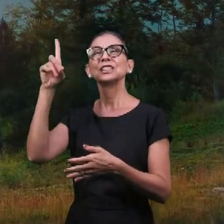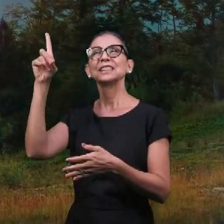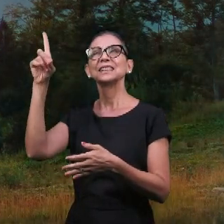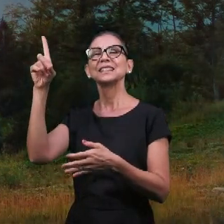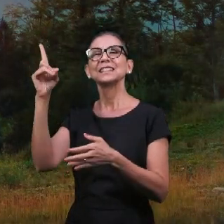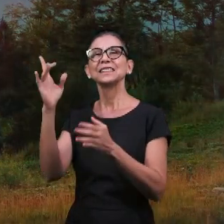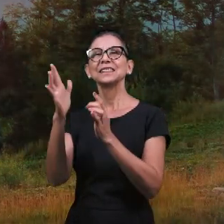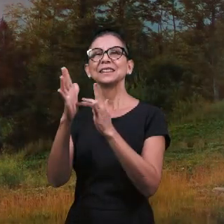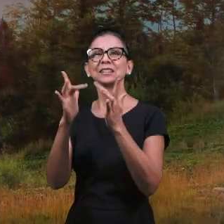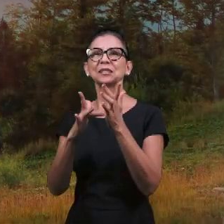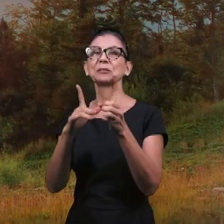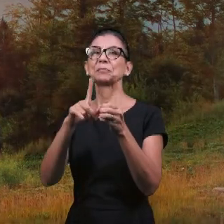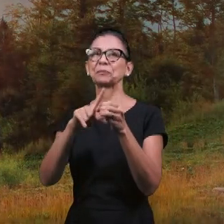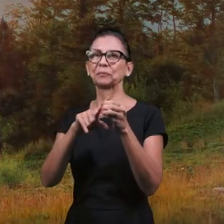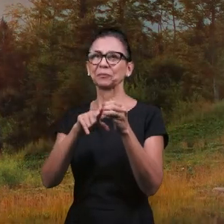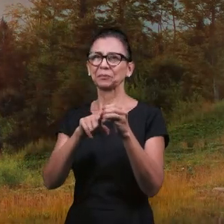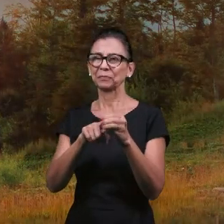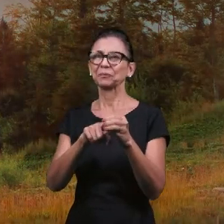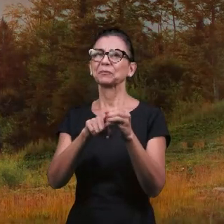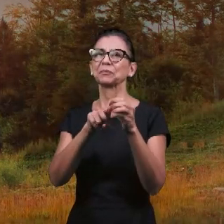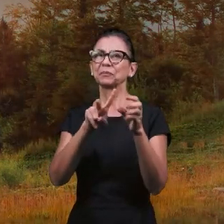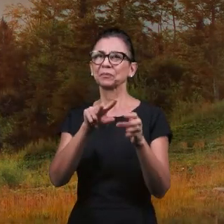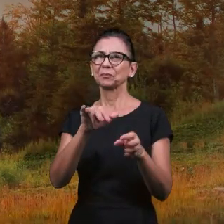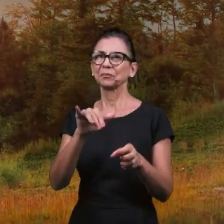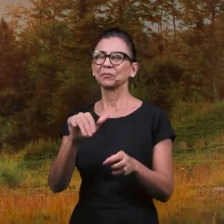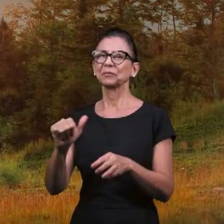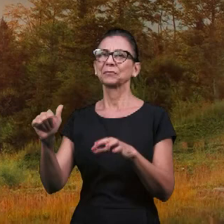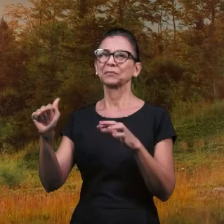До того дня, великого дня,